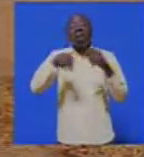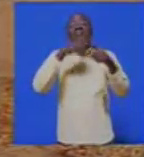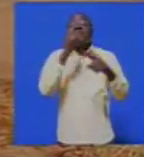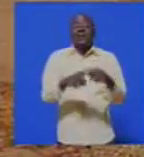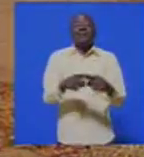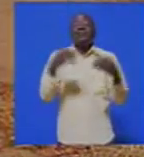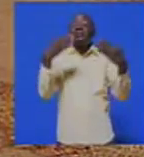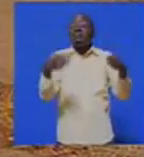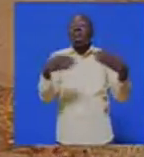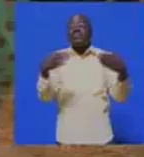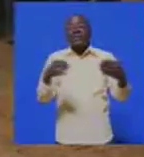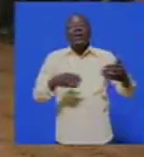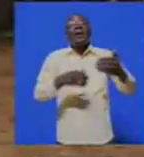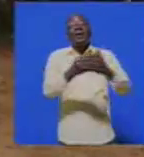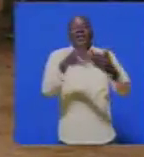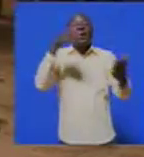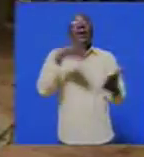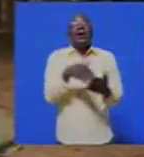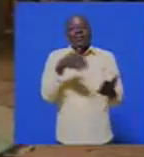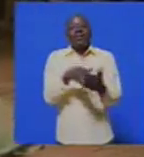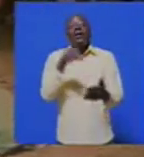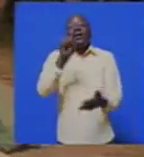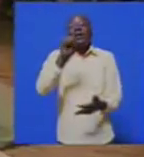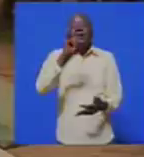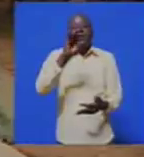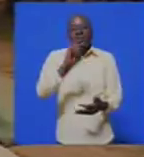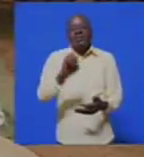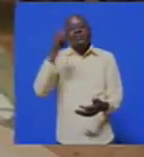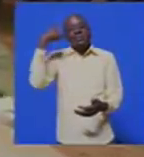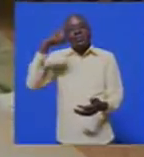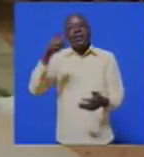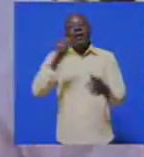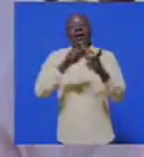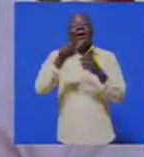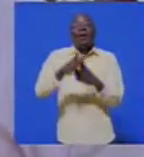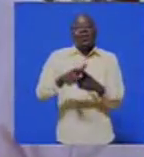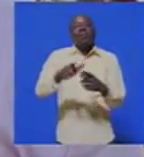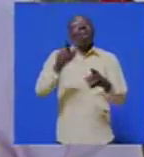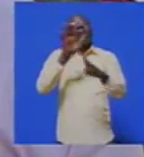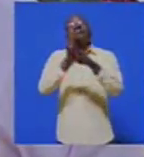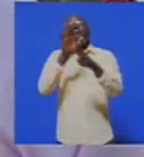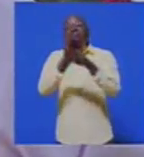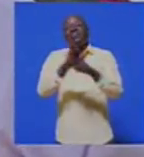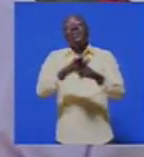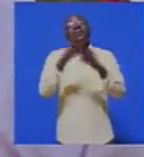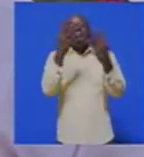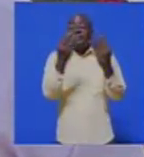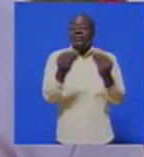boutique mobile arrivera encore à Soa. Alors la mairie plaide pour une solution